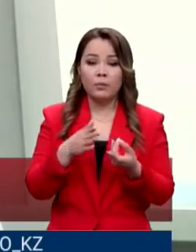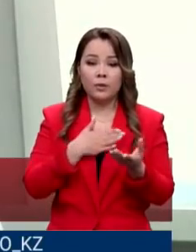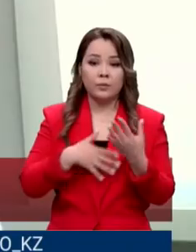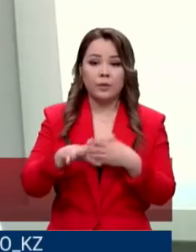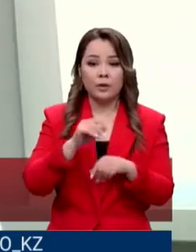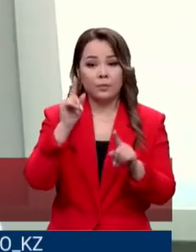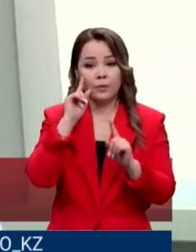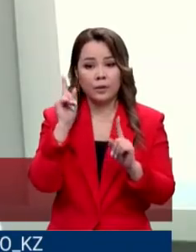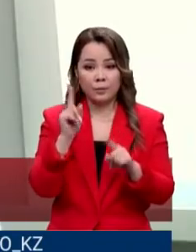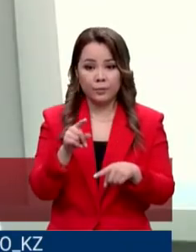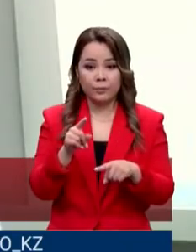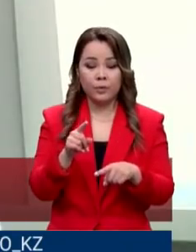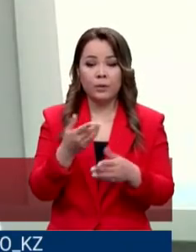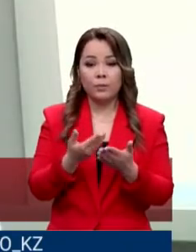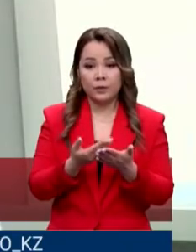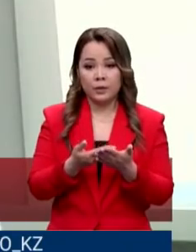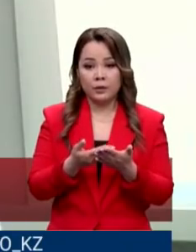бәріміз білеміз, мысалы да,